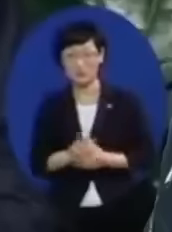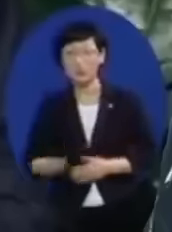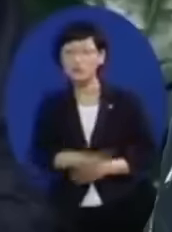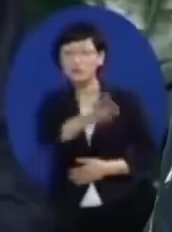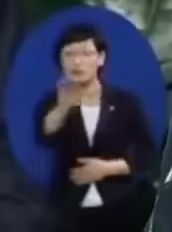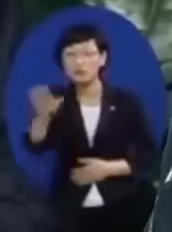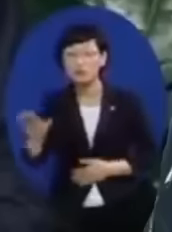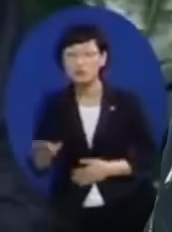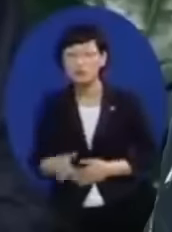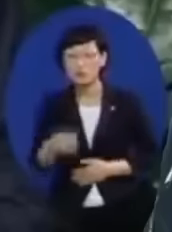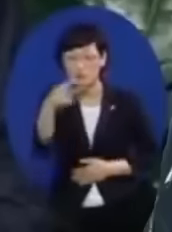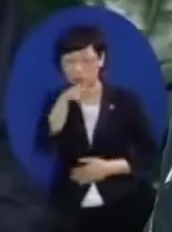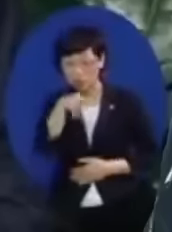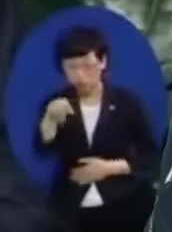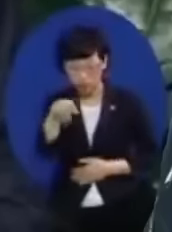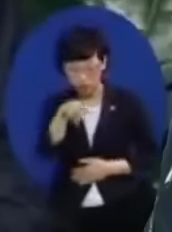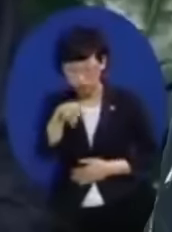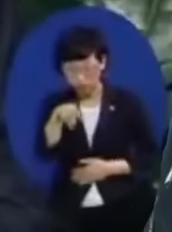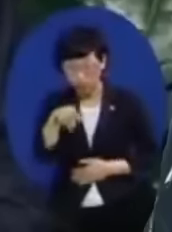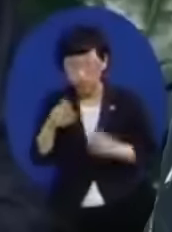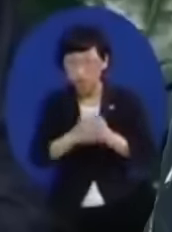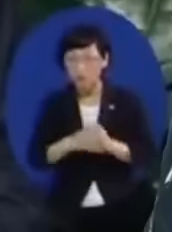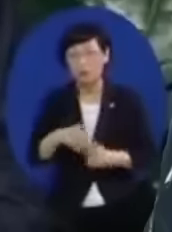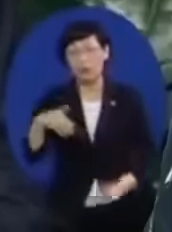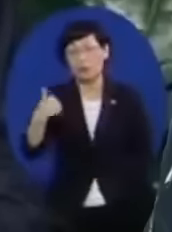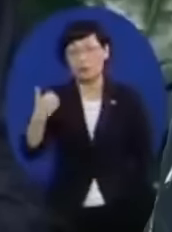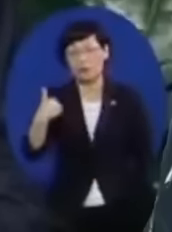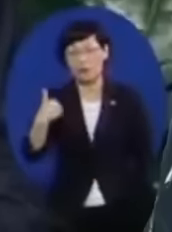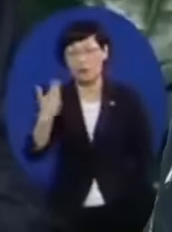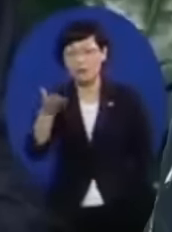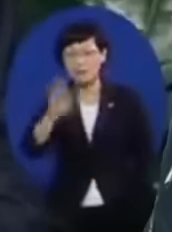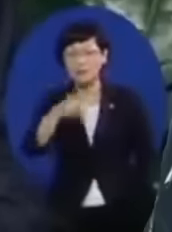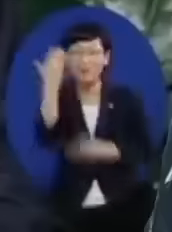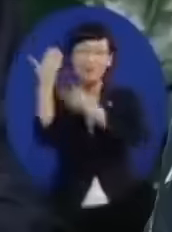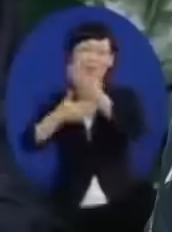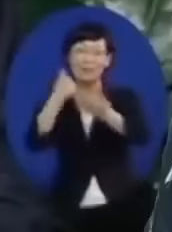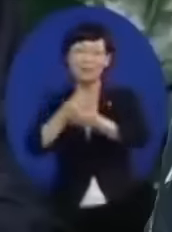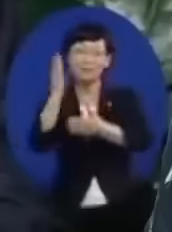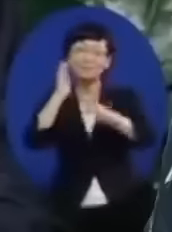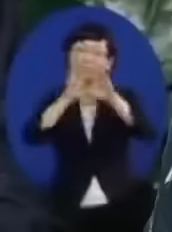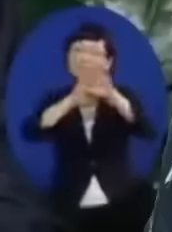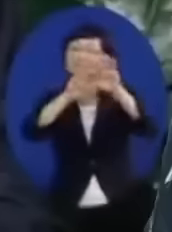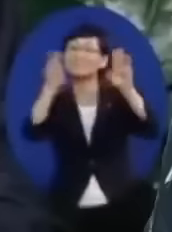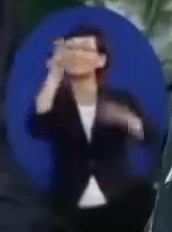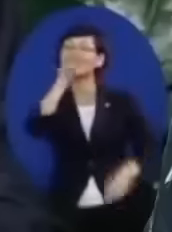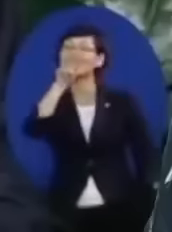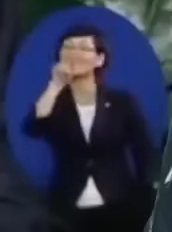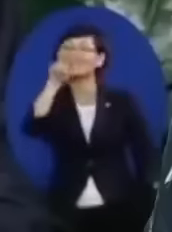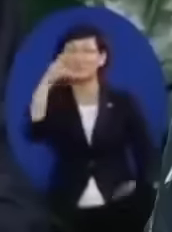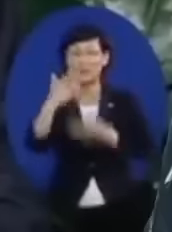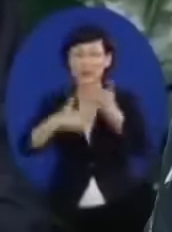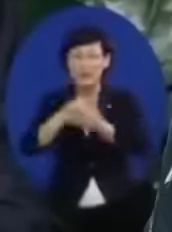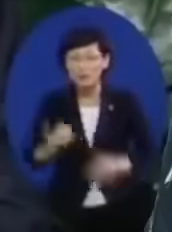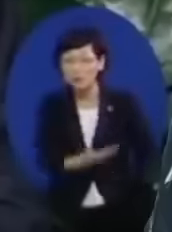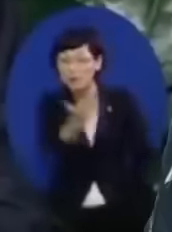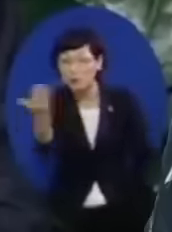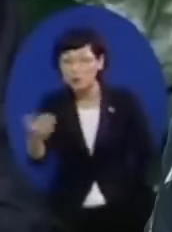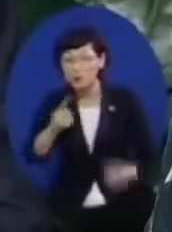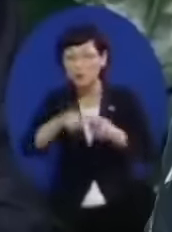우리는 땅만 보고 살았으니까 몰랐지만은 하늘을 쳐다보면 여러분에 대한 하나님의